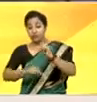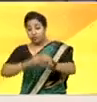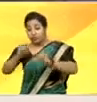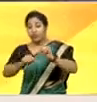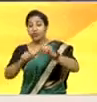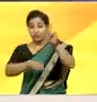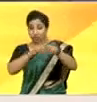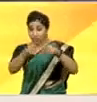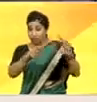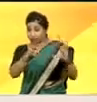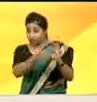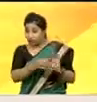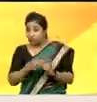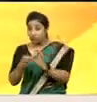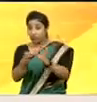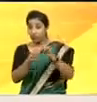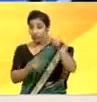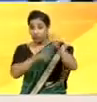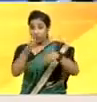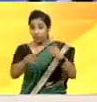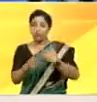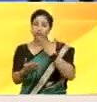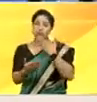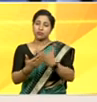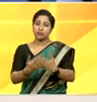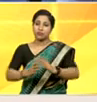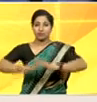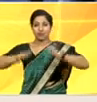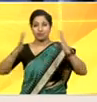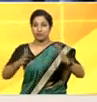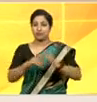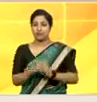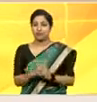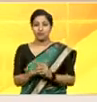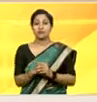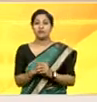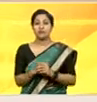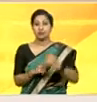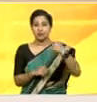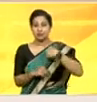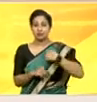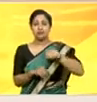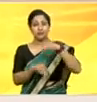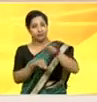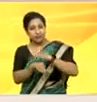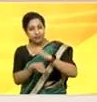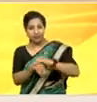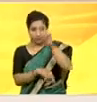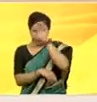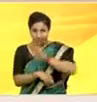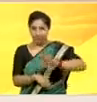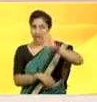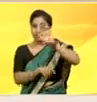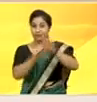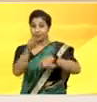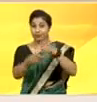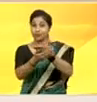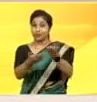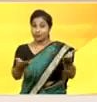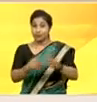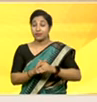जुड़े हर व्यक्ति को इसके लिए बधाई देता हूं। मेरे प्यारे देशवासियों,